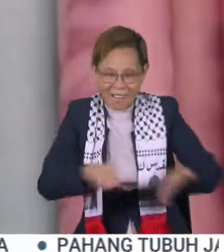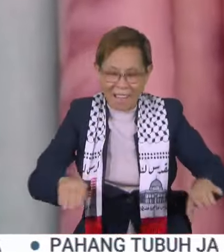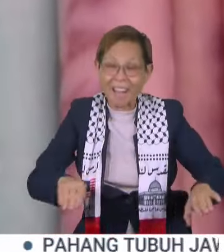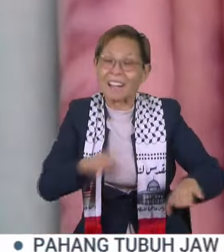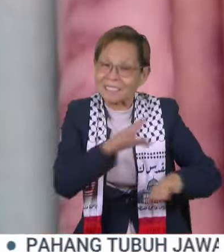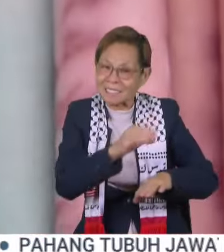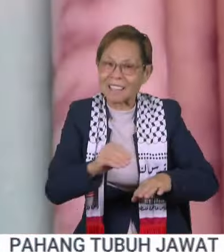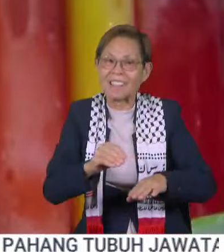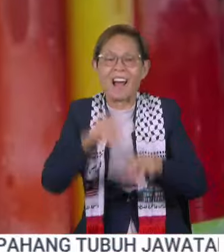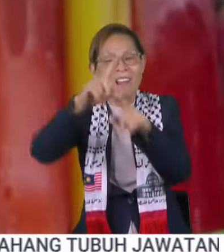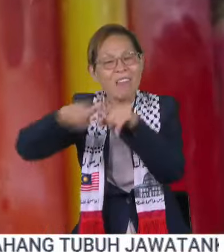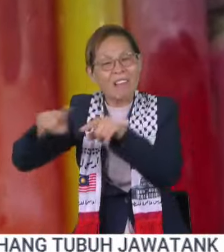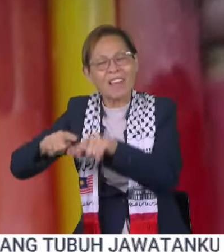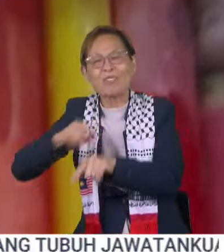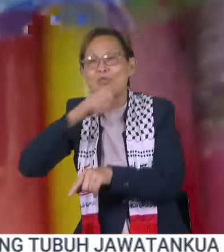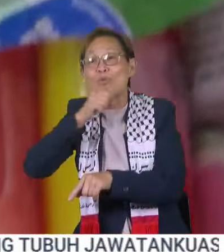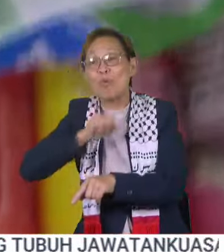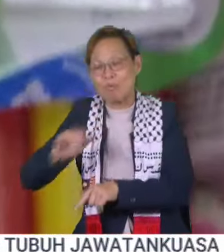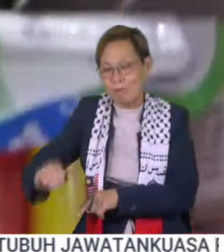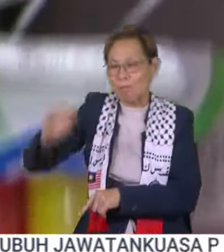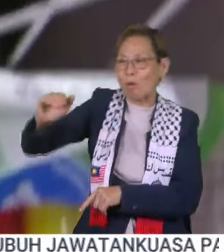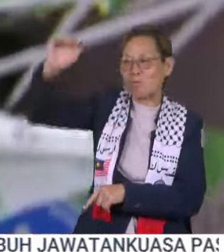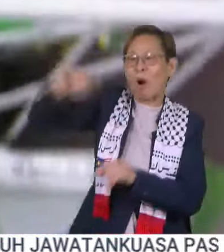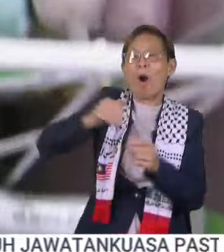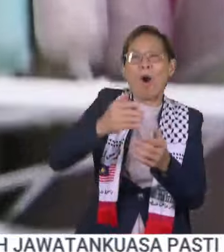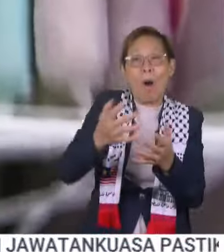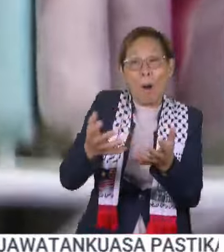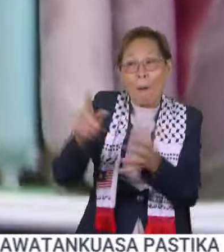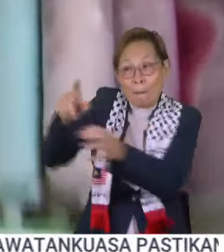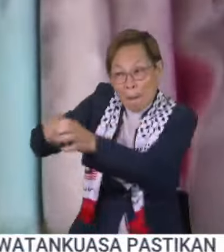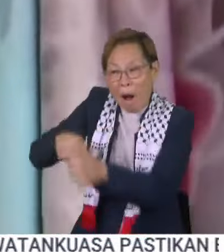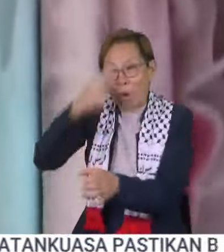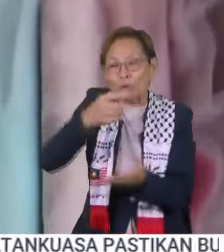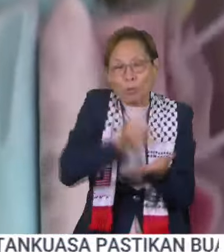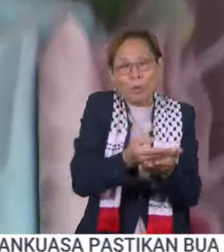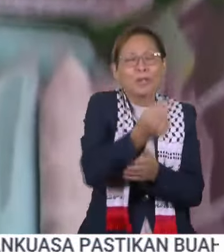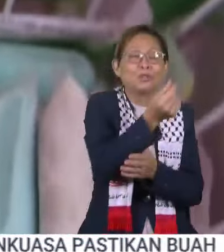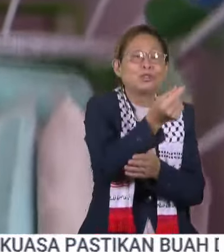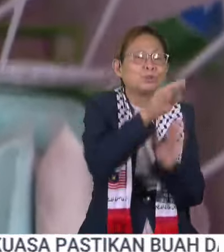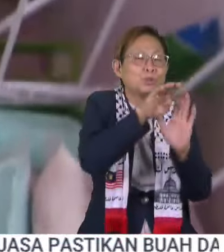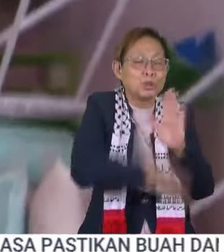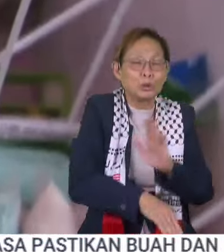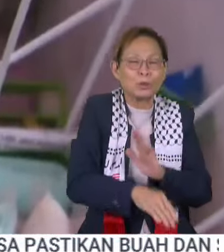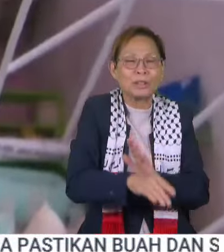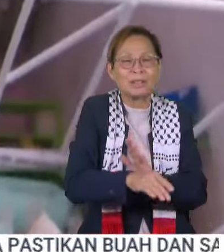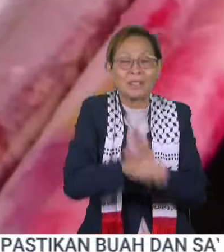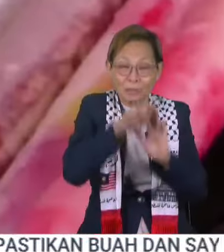kanak-kanak, malah pelbagai peringkat umur. Selain harganya yang murah dan berpatutan,